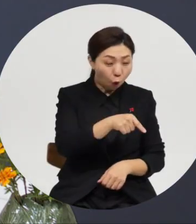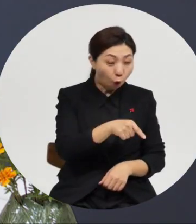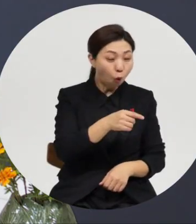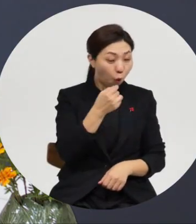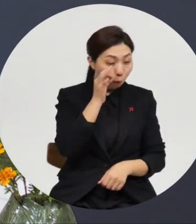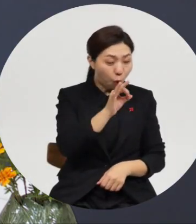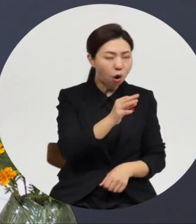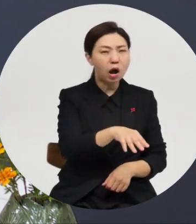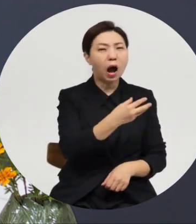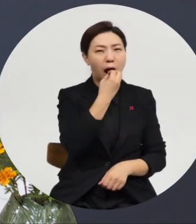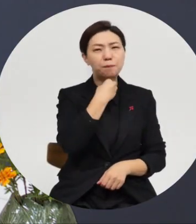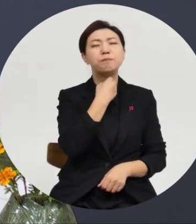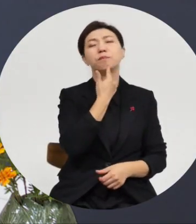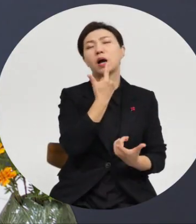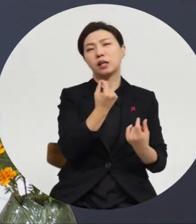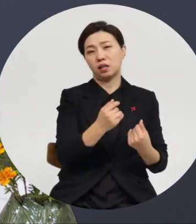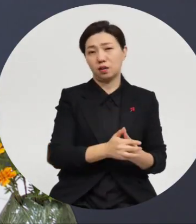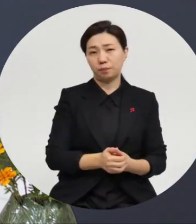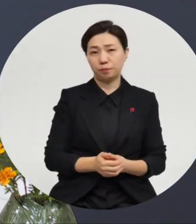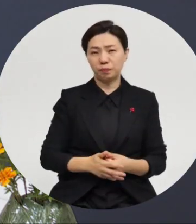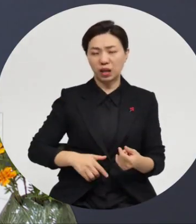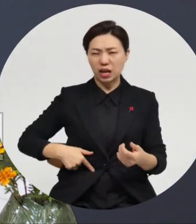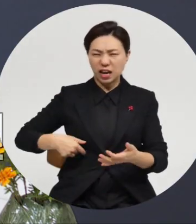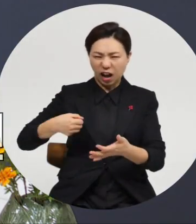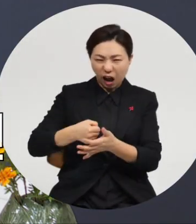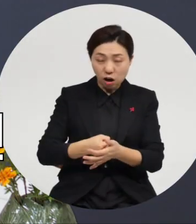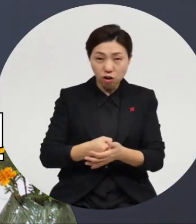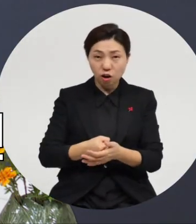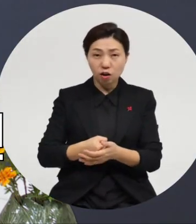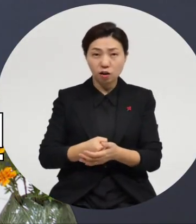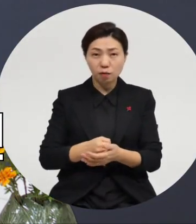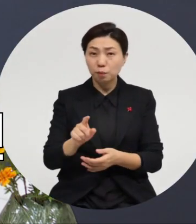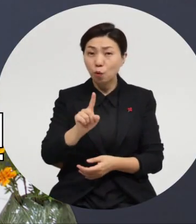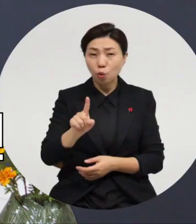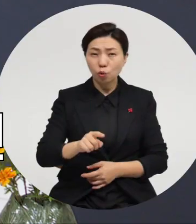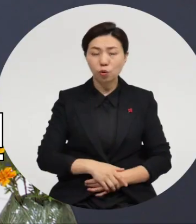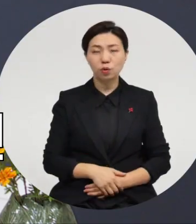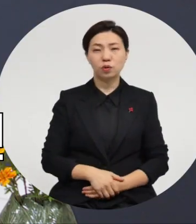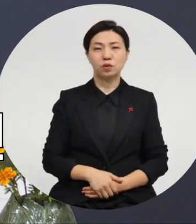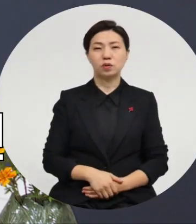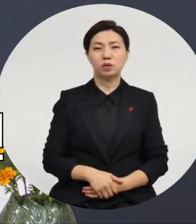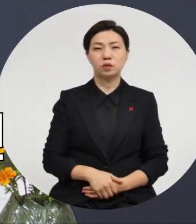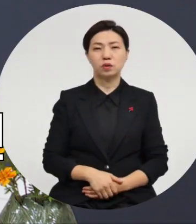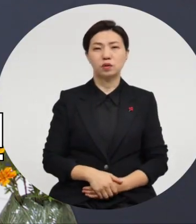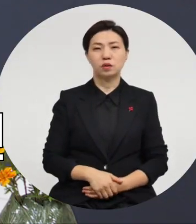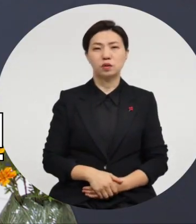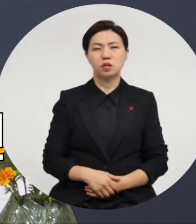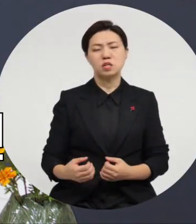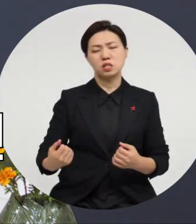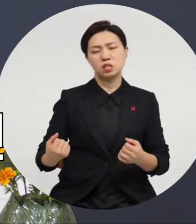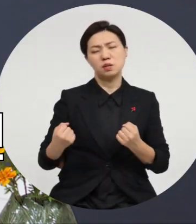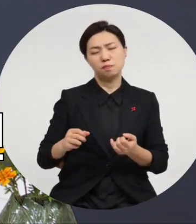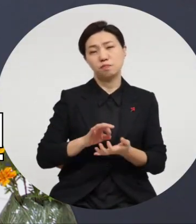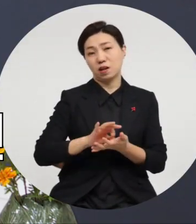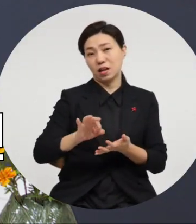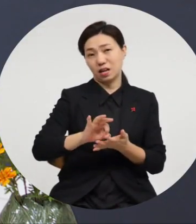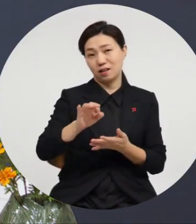먹지. 그것처럼 이렇게 각오하고 결심을 하면 어떻게